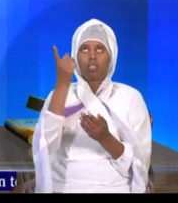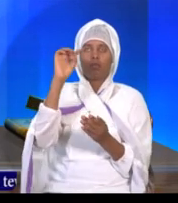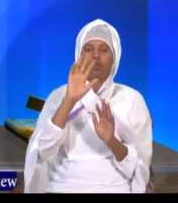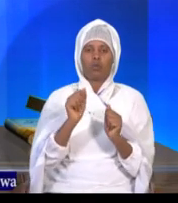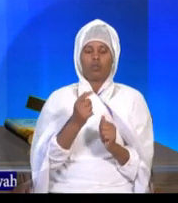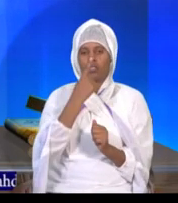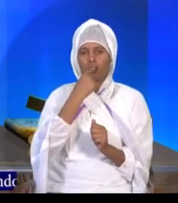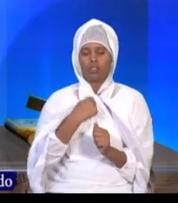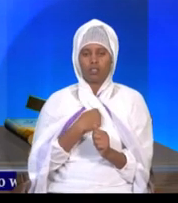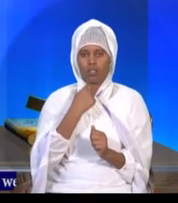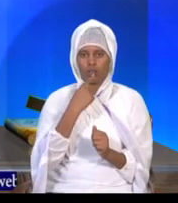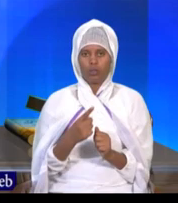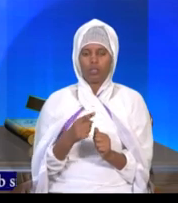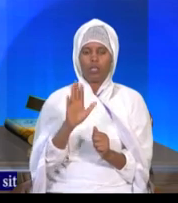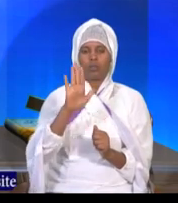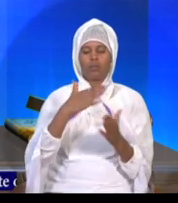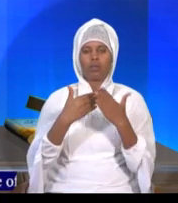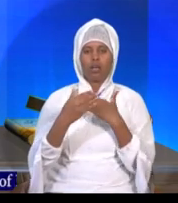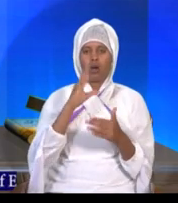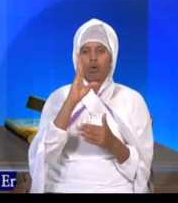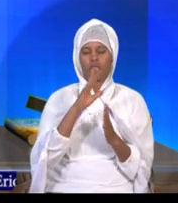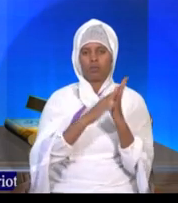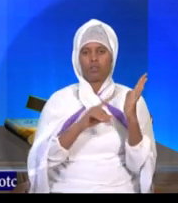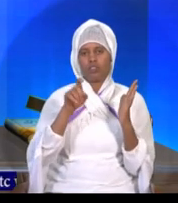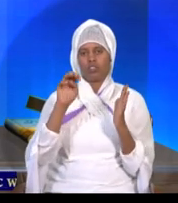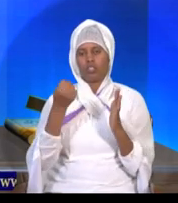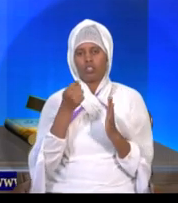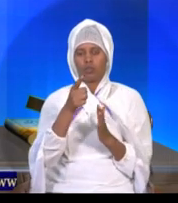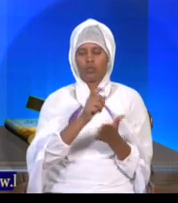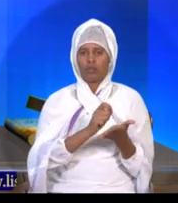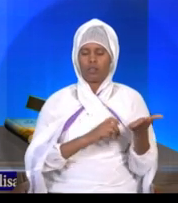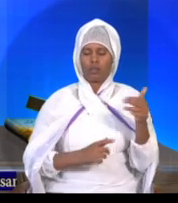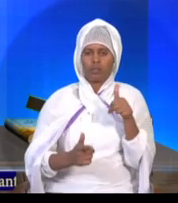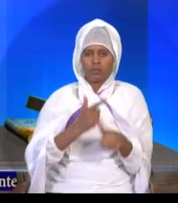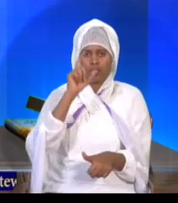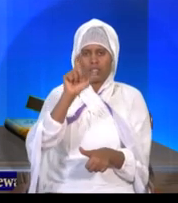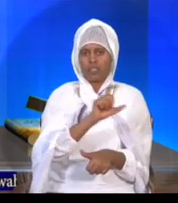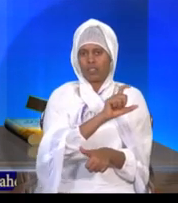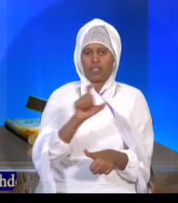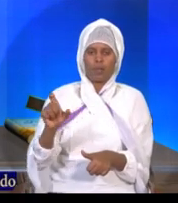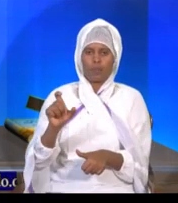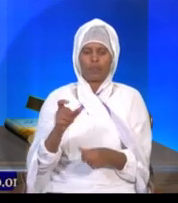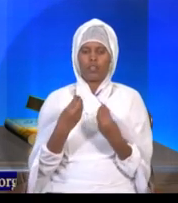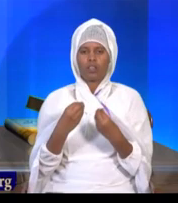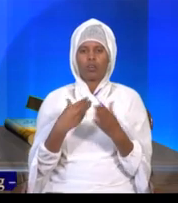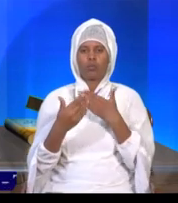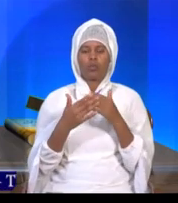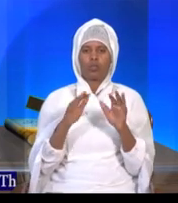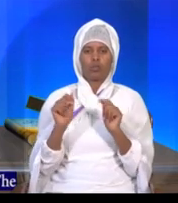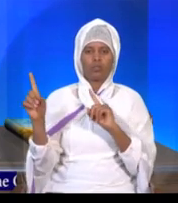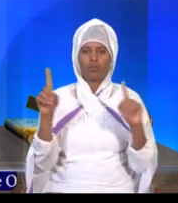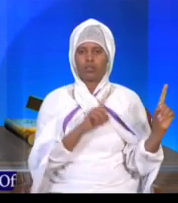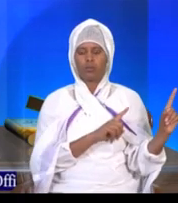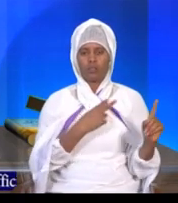غيرو يوصرنا يبل أبقى برا هاريا معرفة عصر شعاتف ولا عصر شومونتف تمجم مريع كرسنا انتاي قبرني